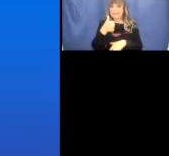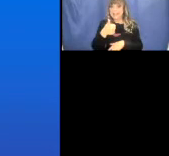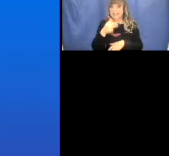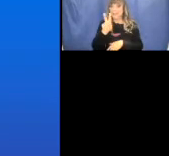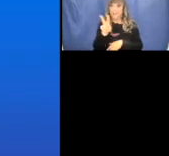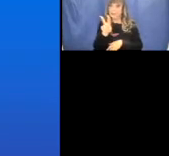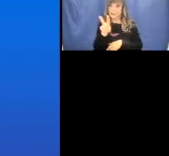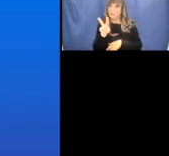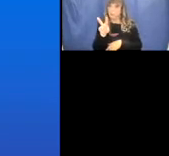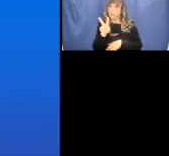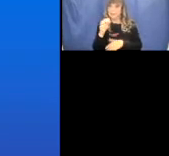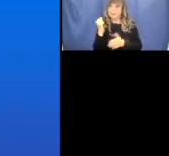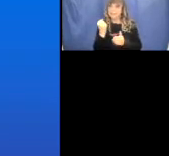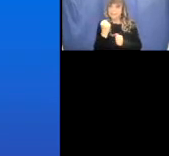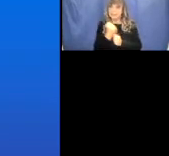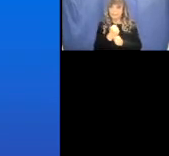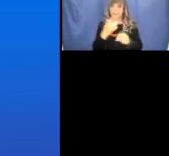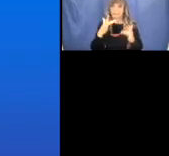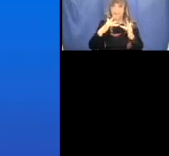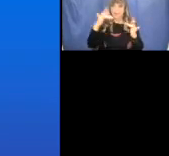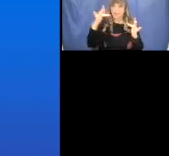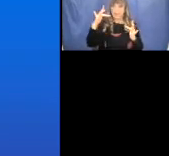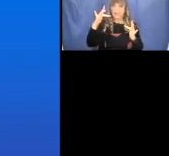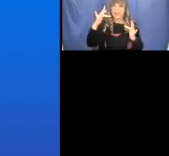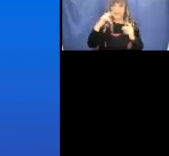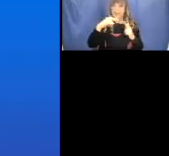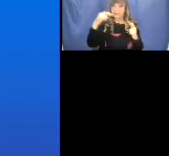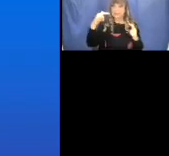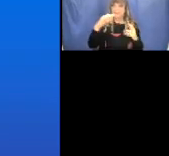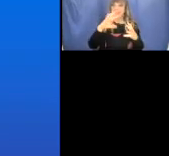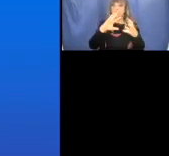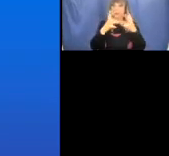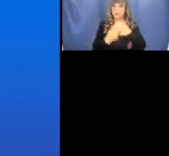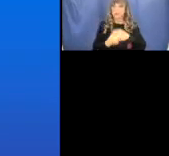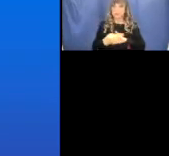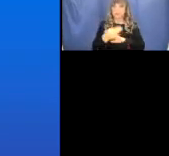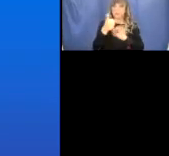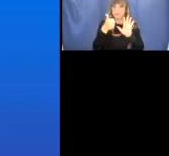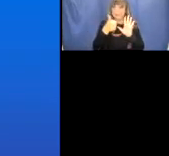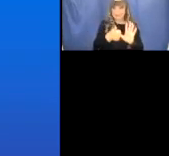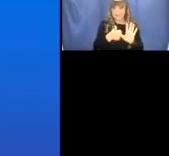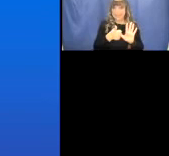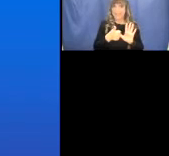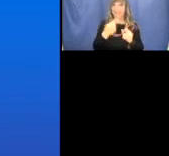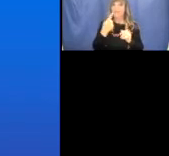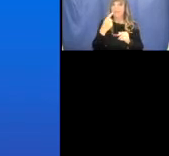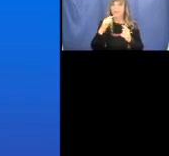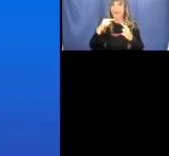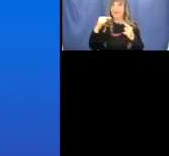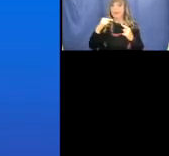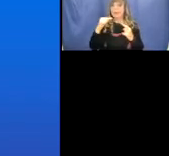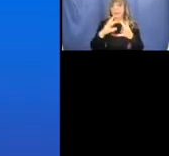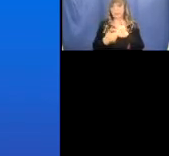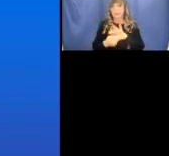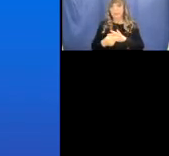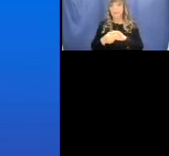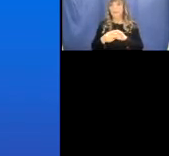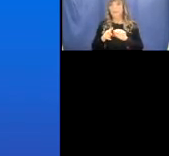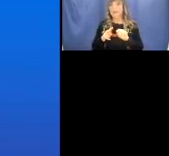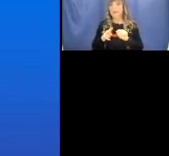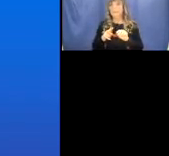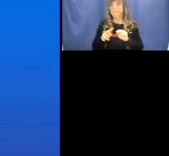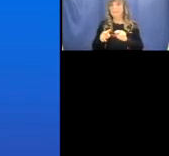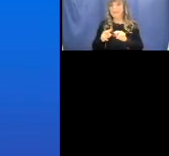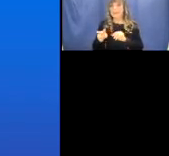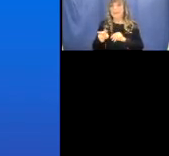un asse di rotazione senario sei e due assi di rotazione binari di quest'altra classe invece a